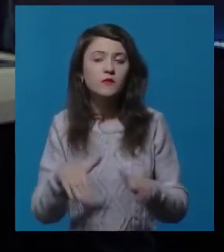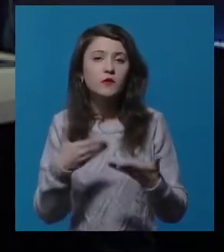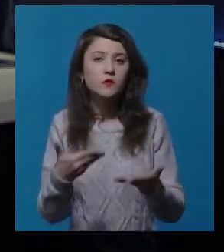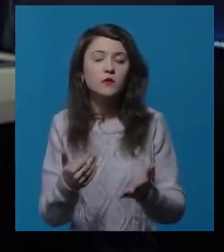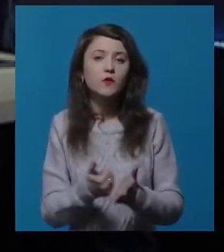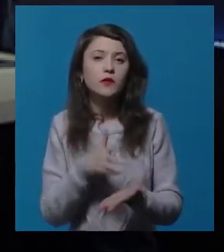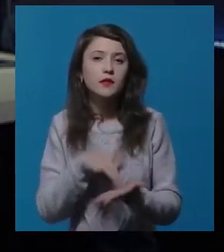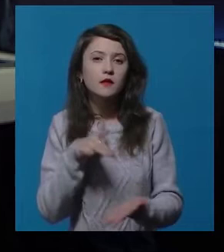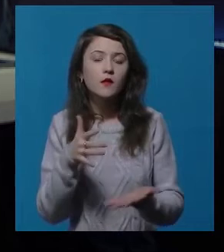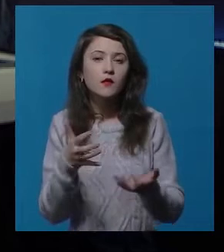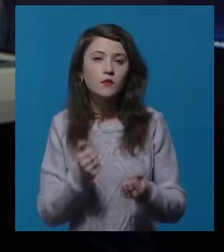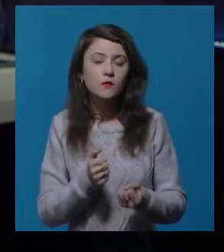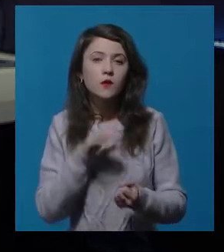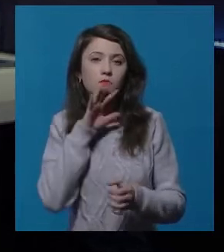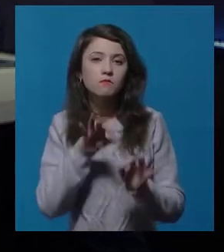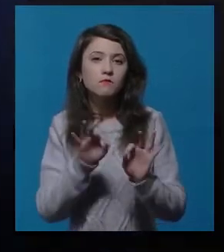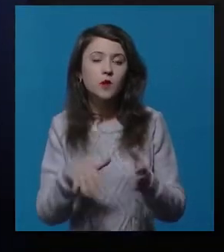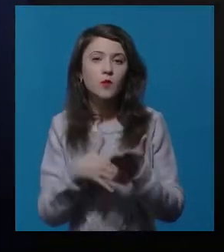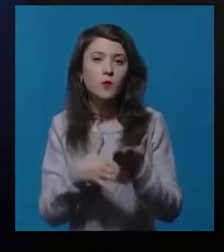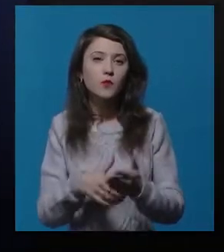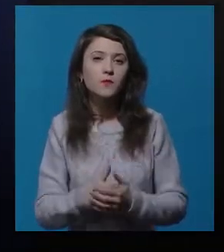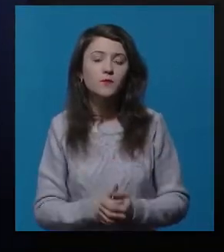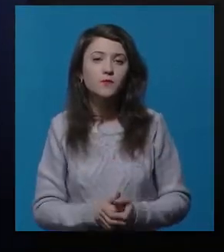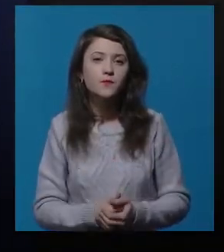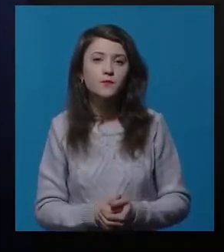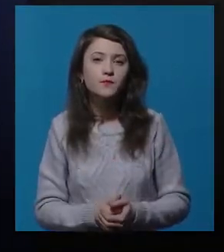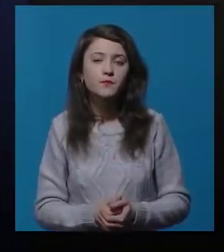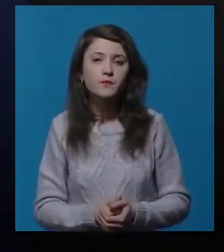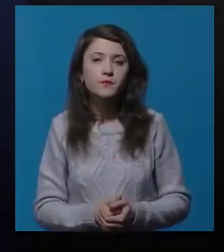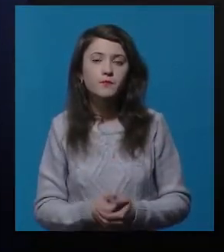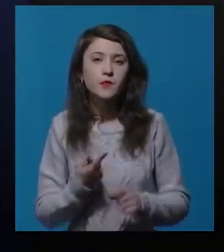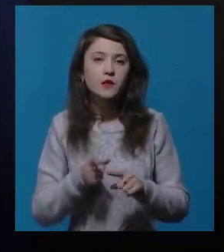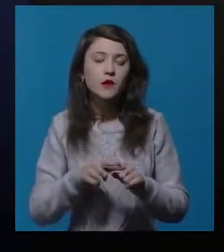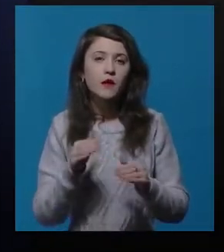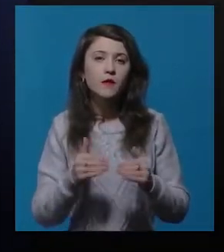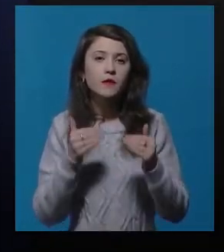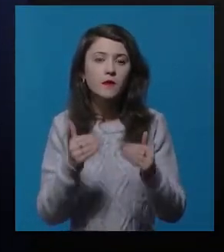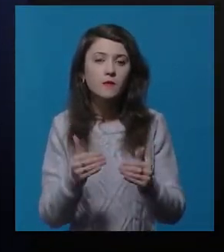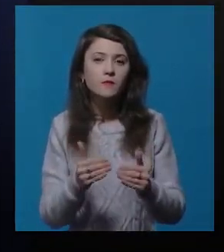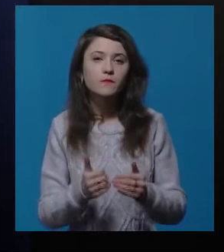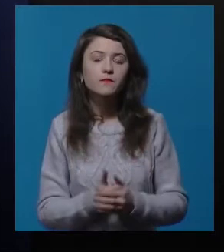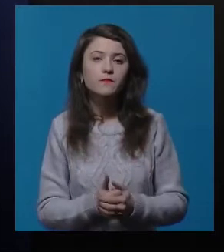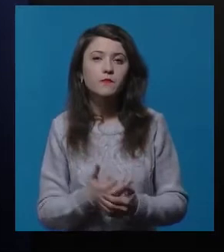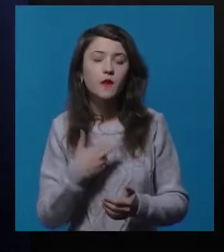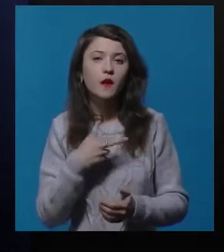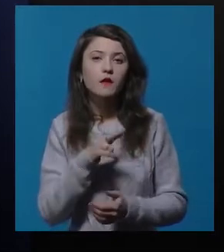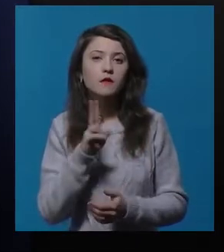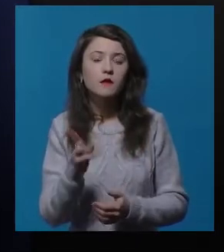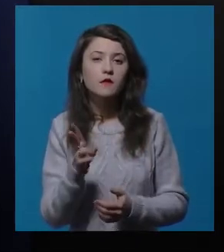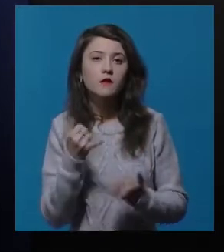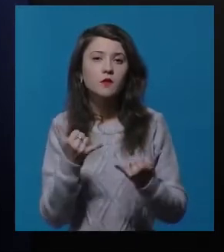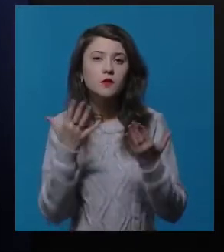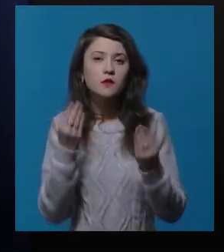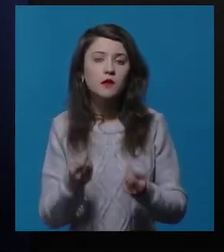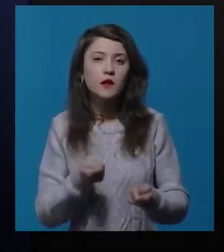центру, отримати кваліфіковану якісну допомогу. Цей етап, до речі, я як на сьогоднішній день є